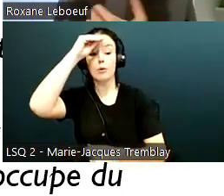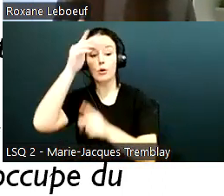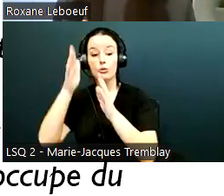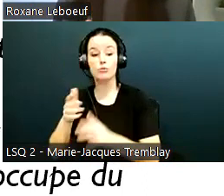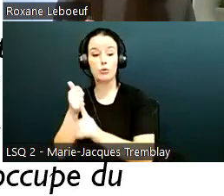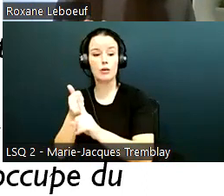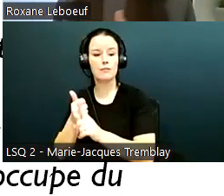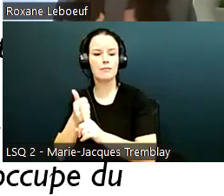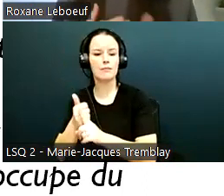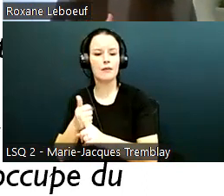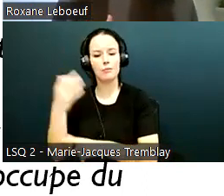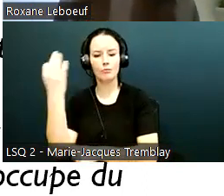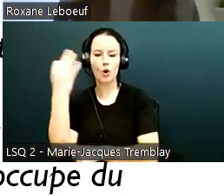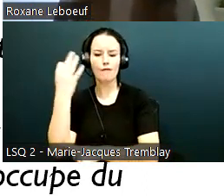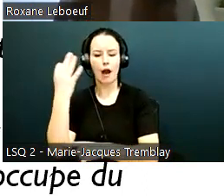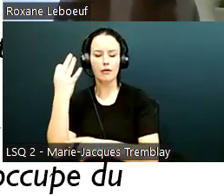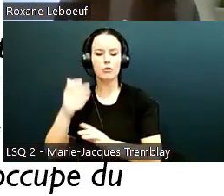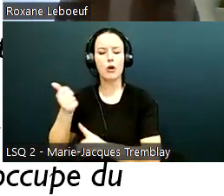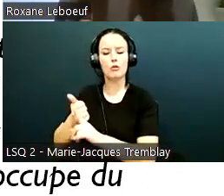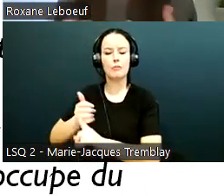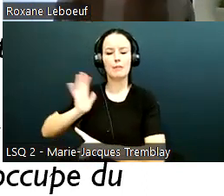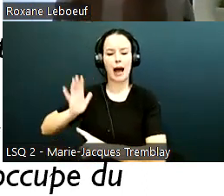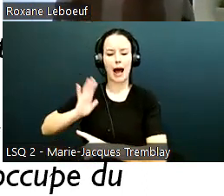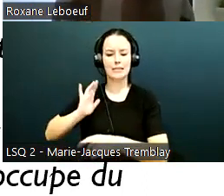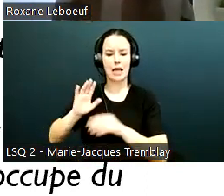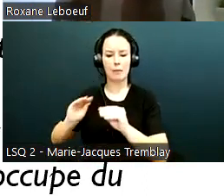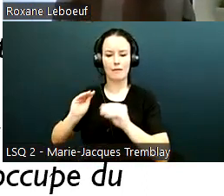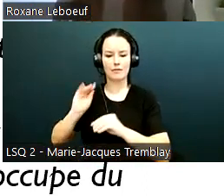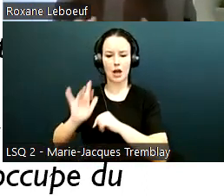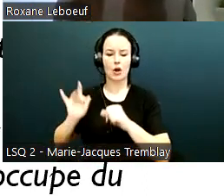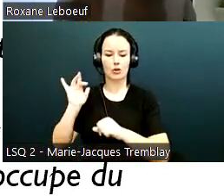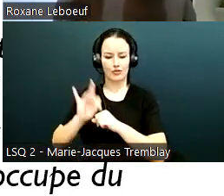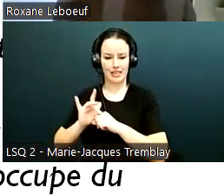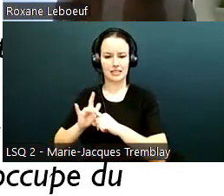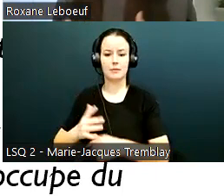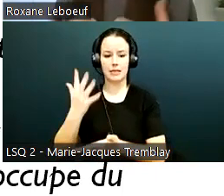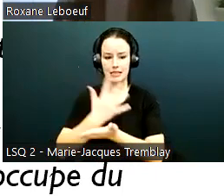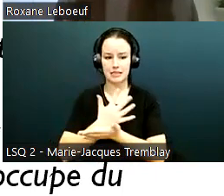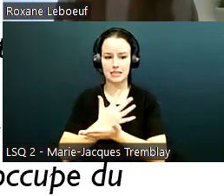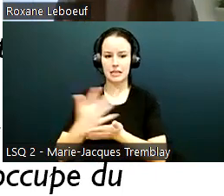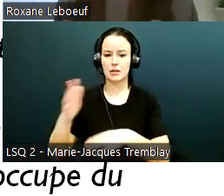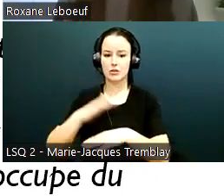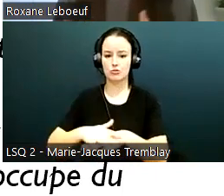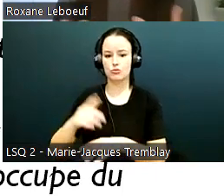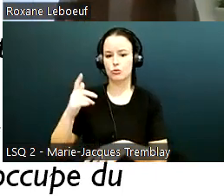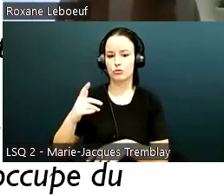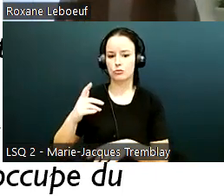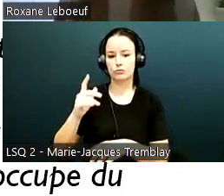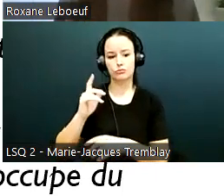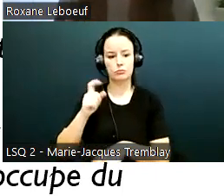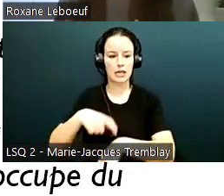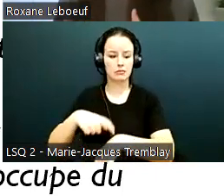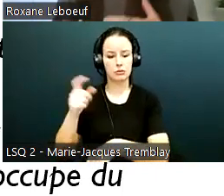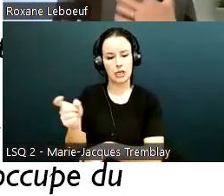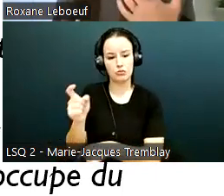à donner des genres de conférences. C'est un ancien professeur d'université, puis lui, il donne 5 semaines de temps sur la sexualité. C'est un monsieur super intelligent, c'est valorisant